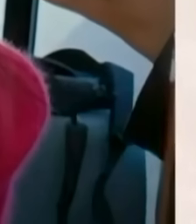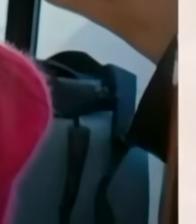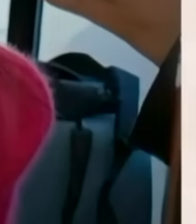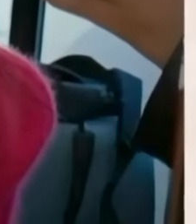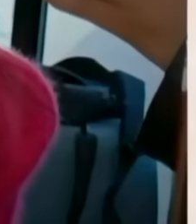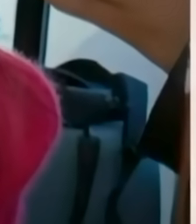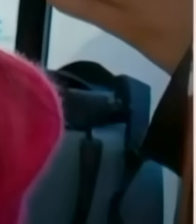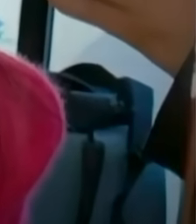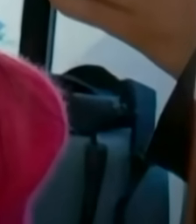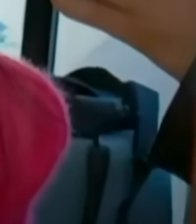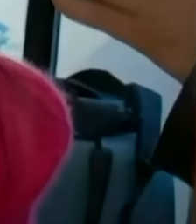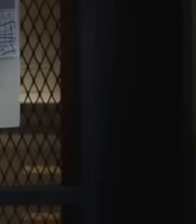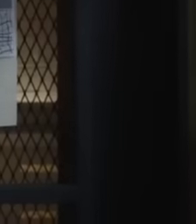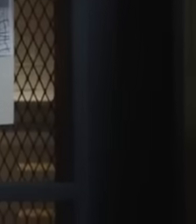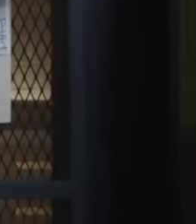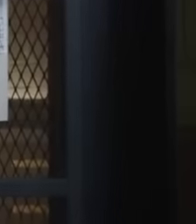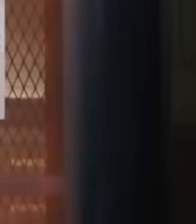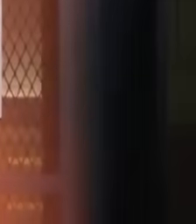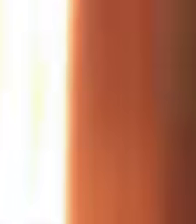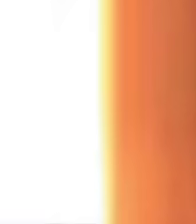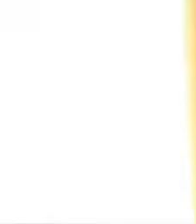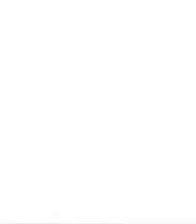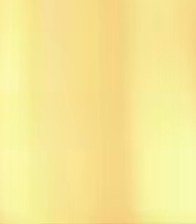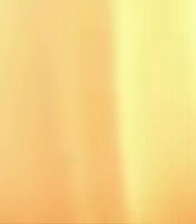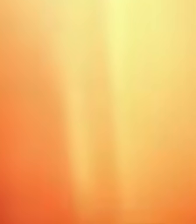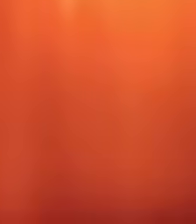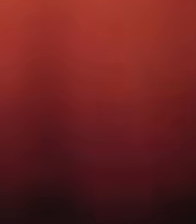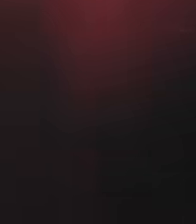사과를 거부했다는 주장입니다.